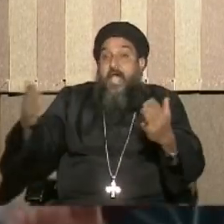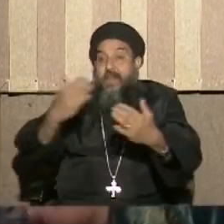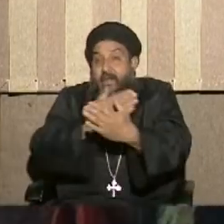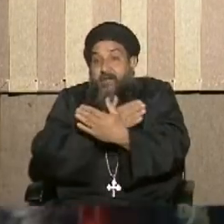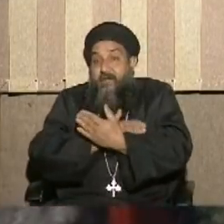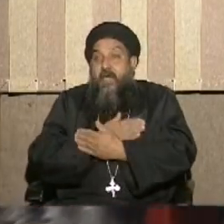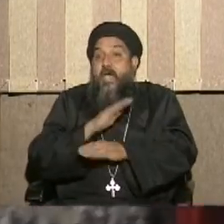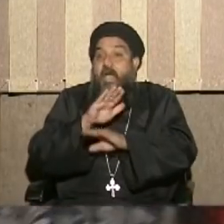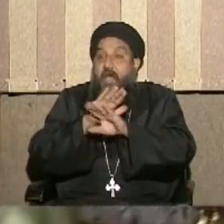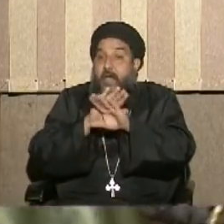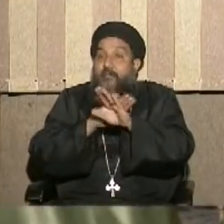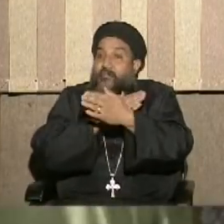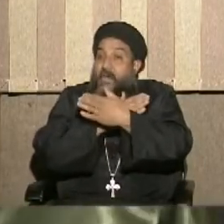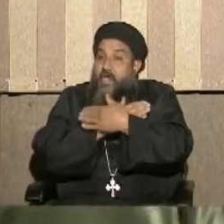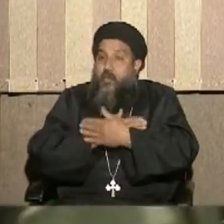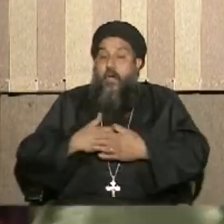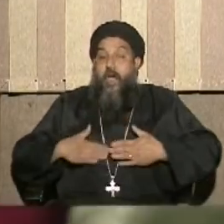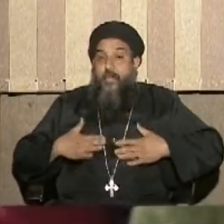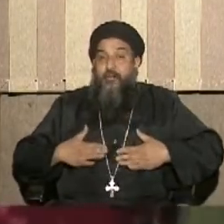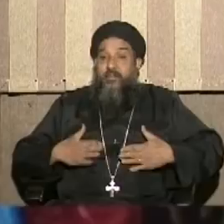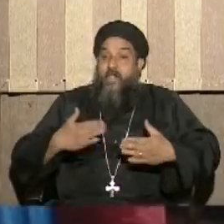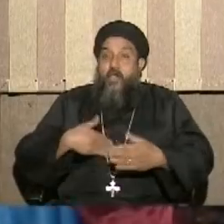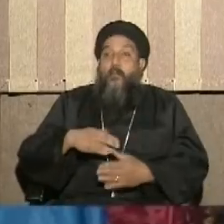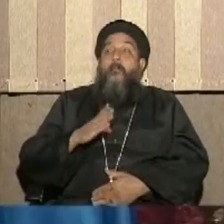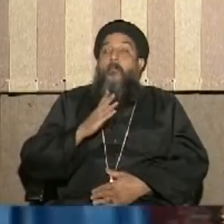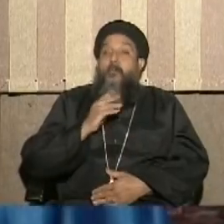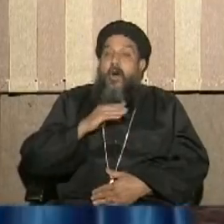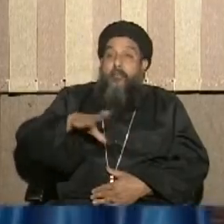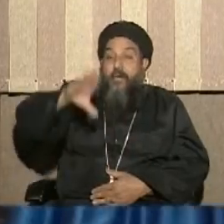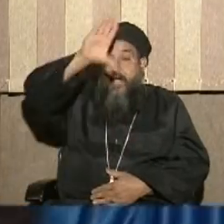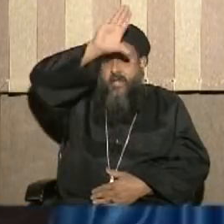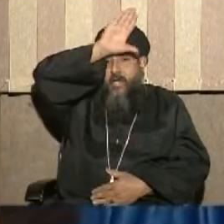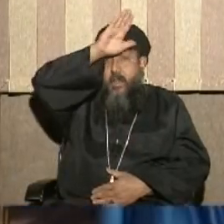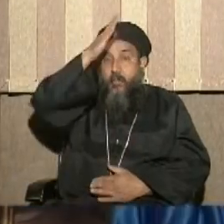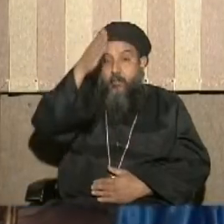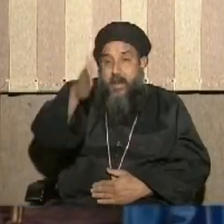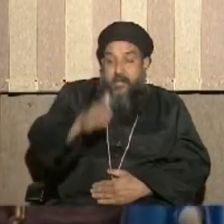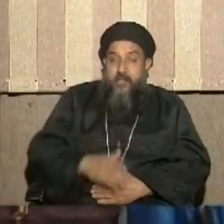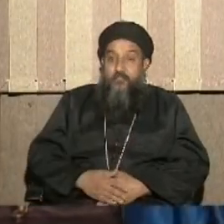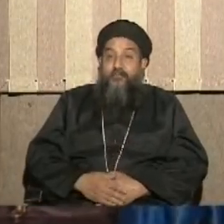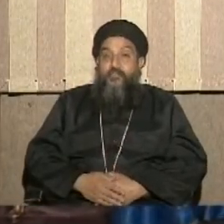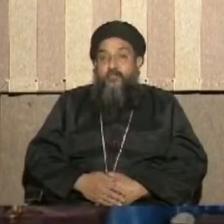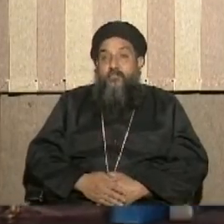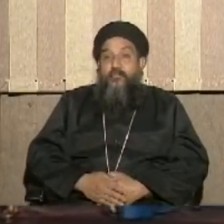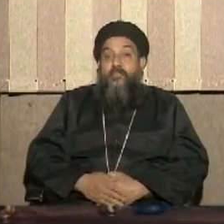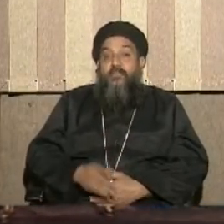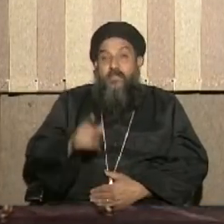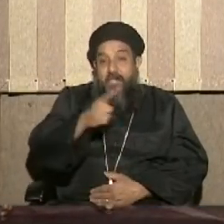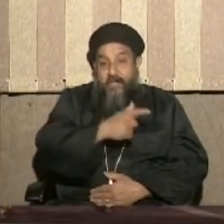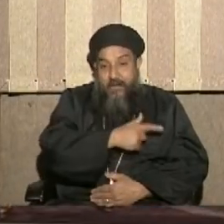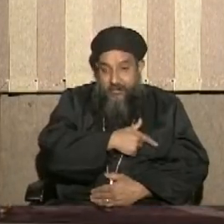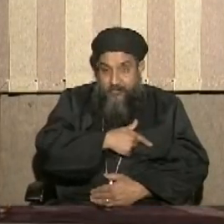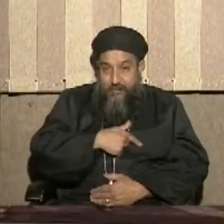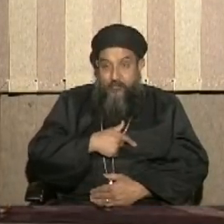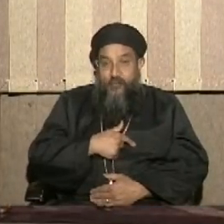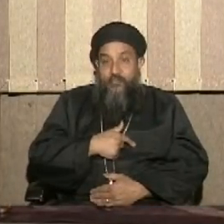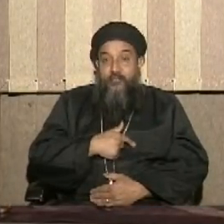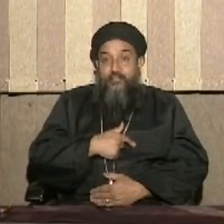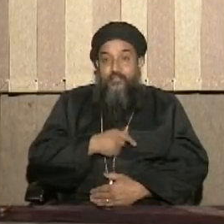اهلا حبايبي، اهلا، تعال تعال نسمع صوتك يا حبيبي. ازيك يا دوماتيوس؟